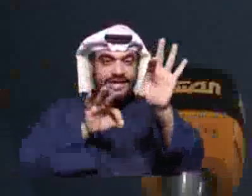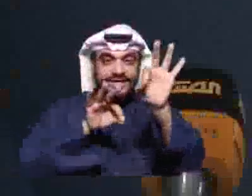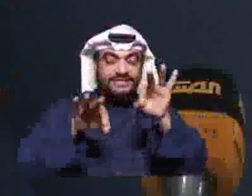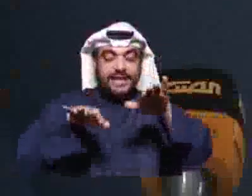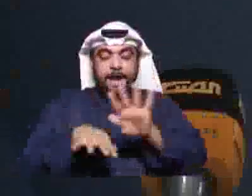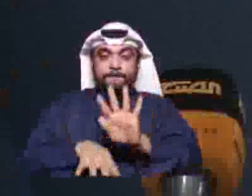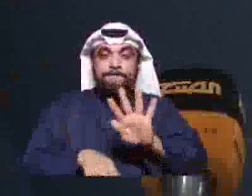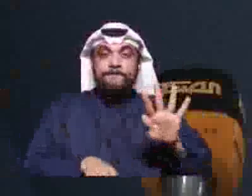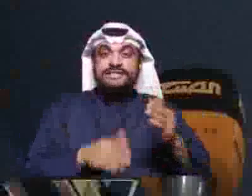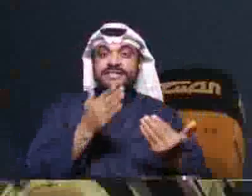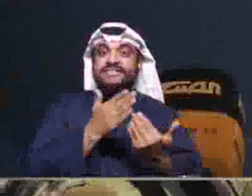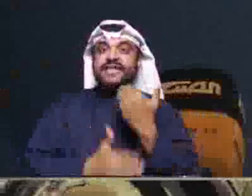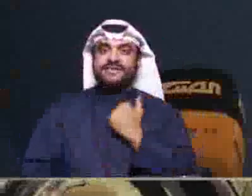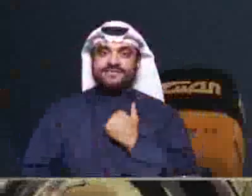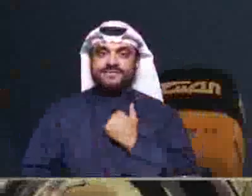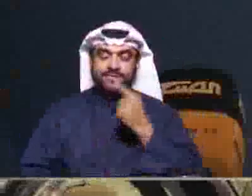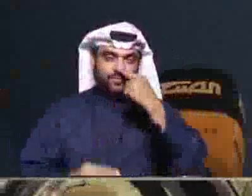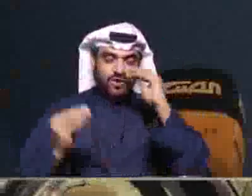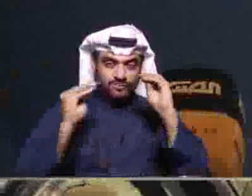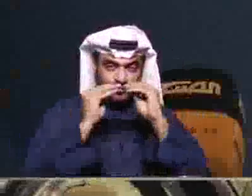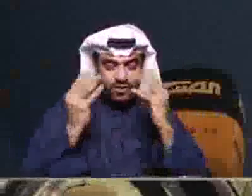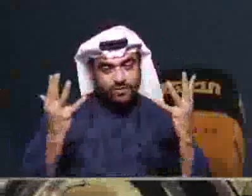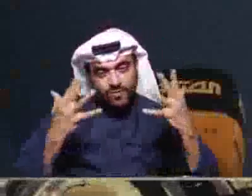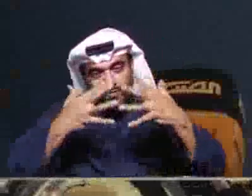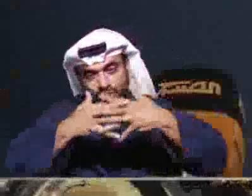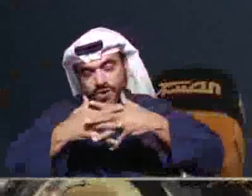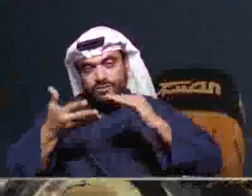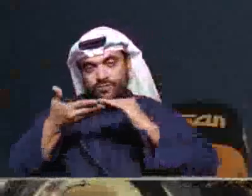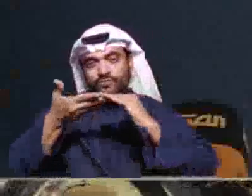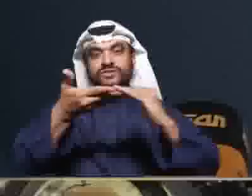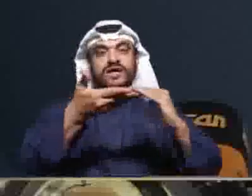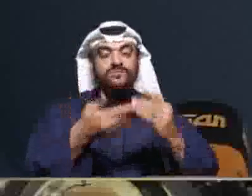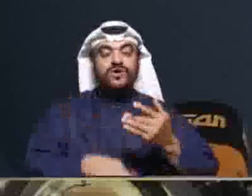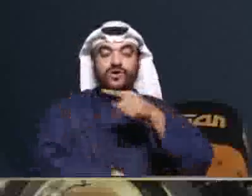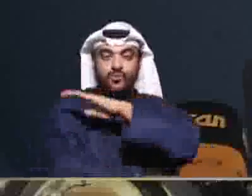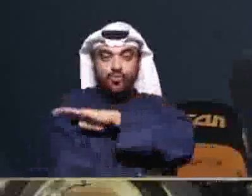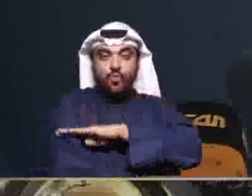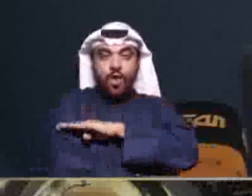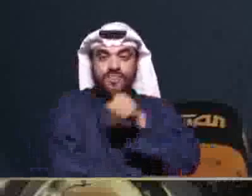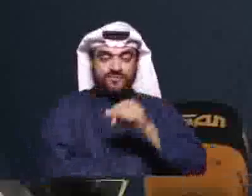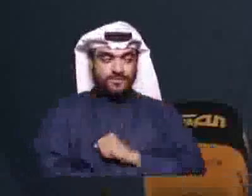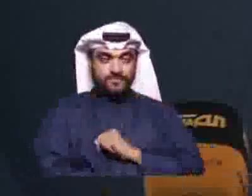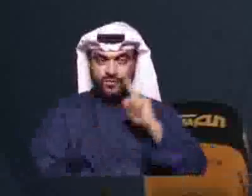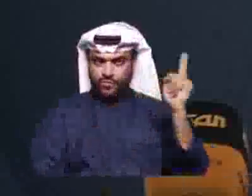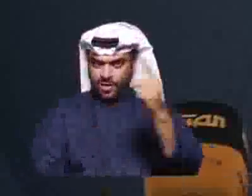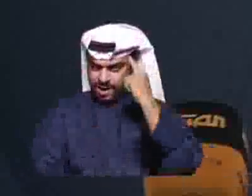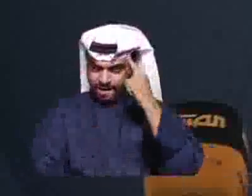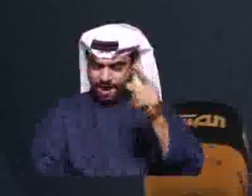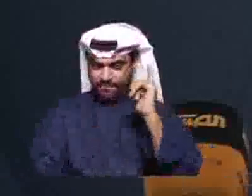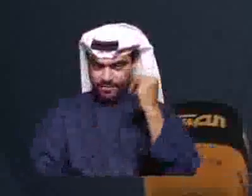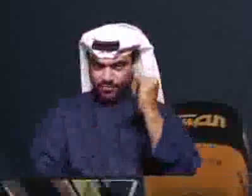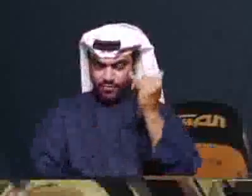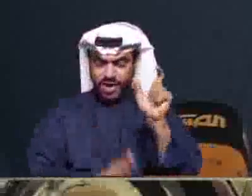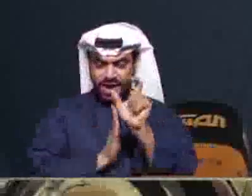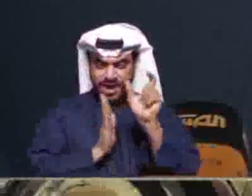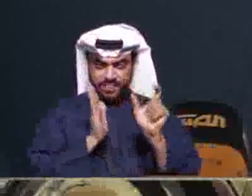جديد ومتجانس ويعمل سويا في خدمة الطبقة العاملة، وأن النظام الإقليمي العربي